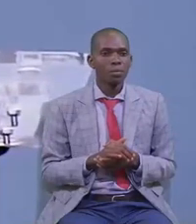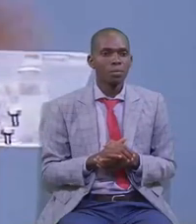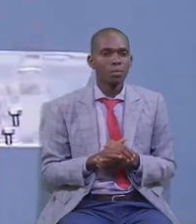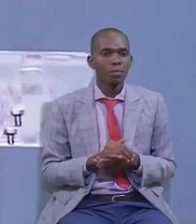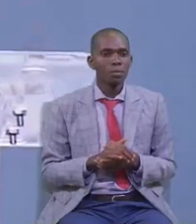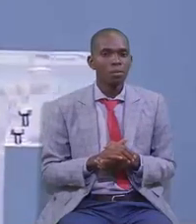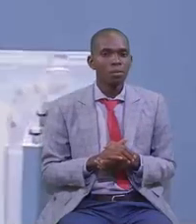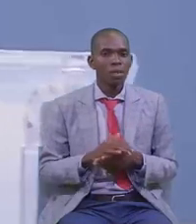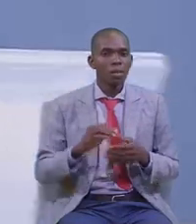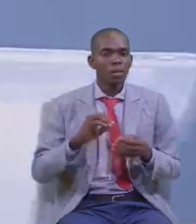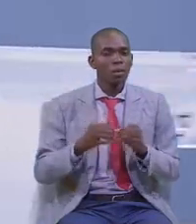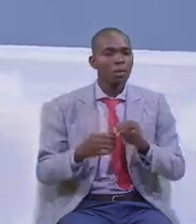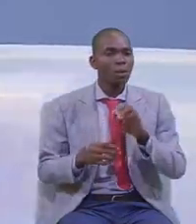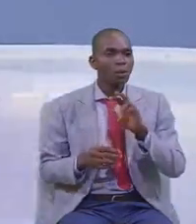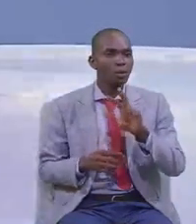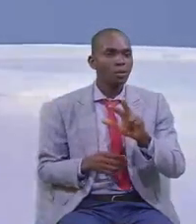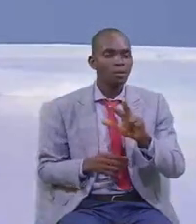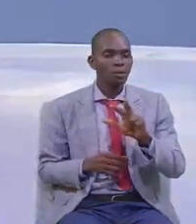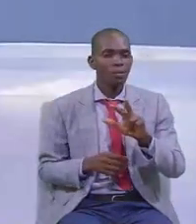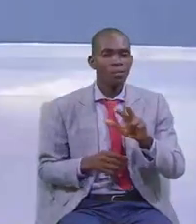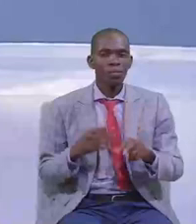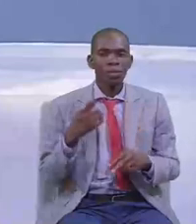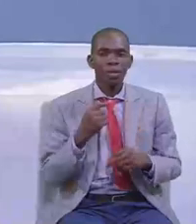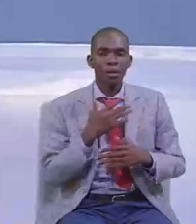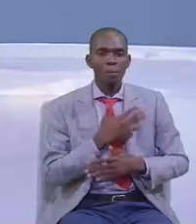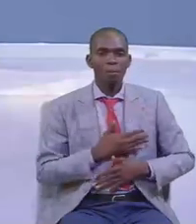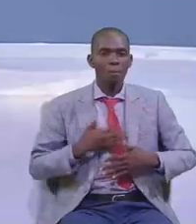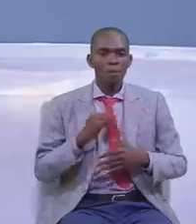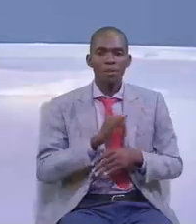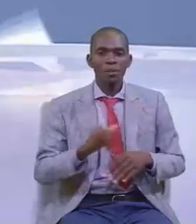élément, le sacrifice agréable.